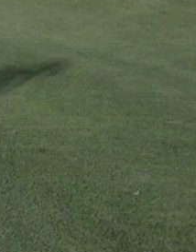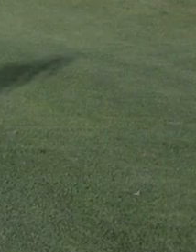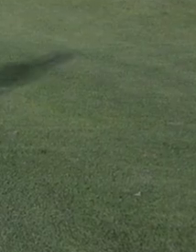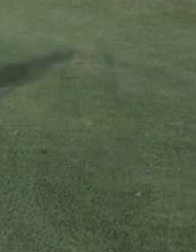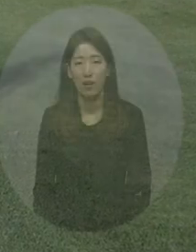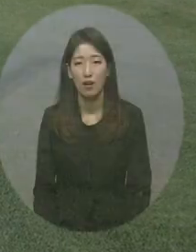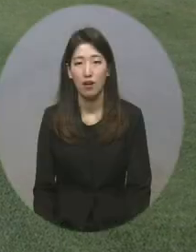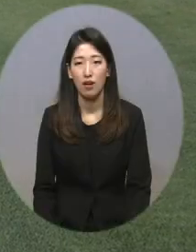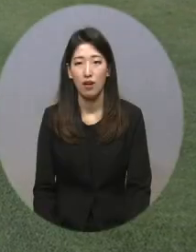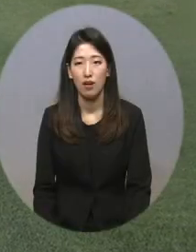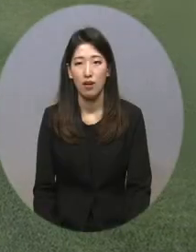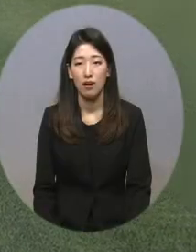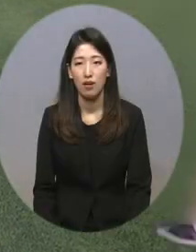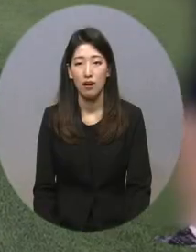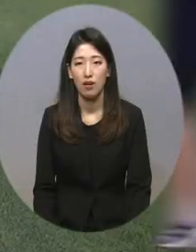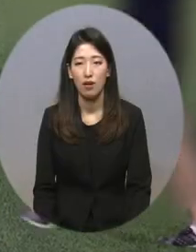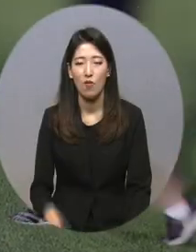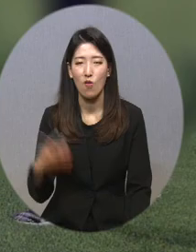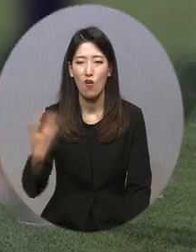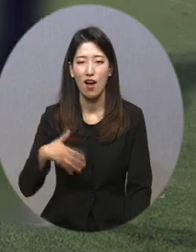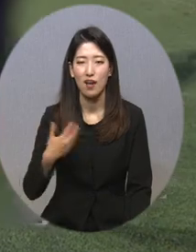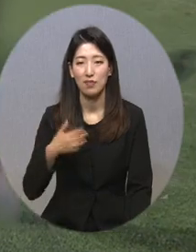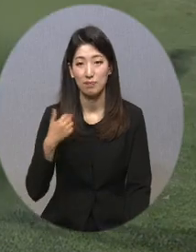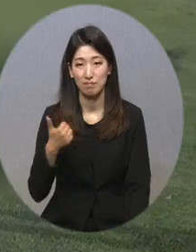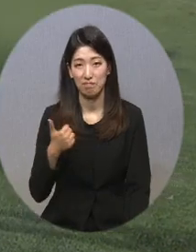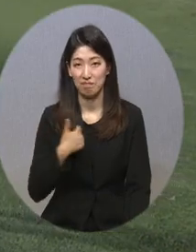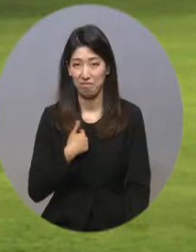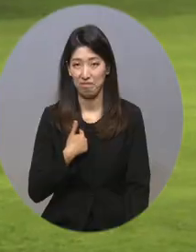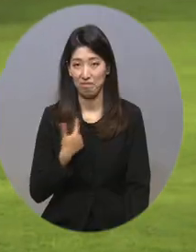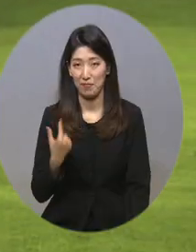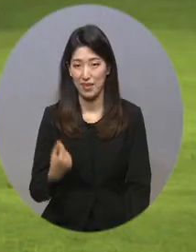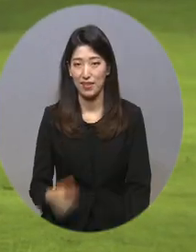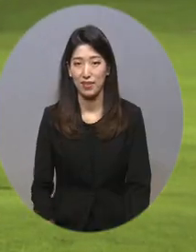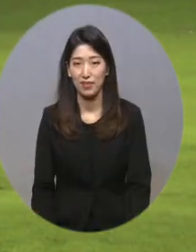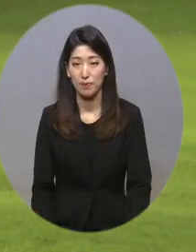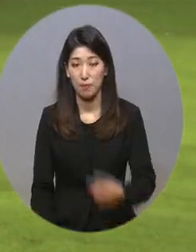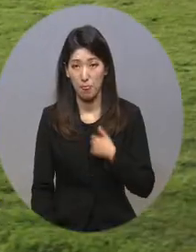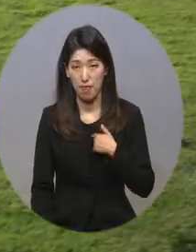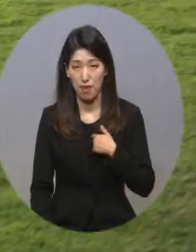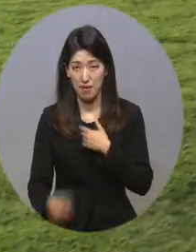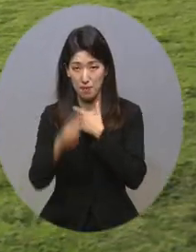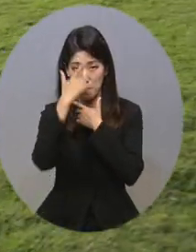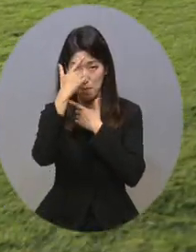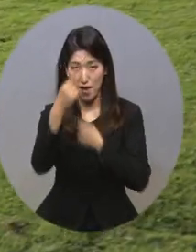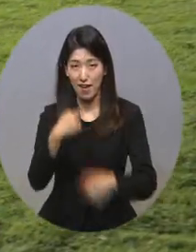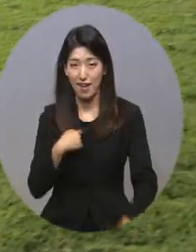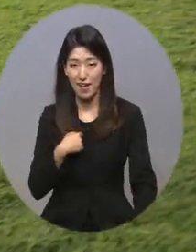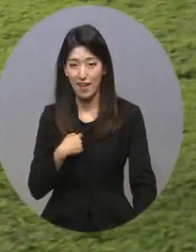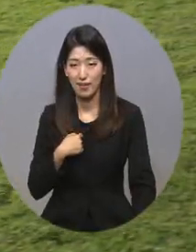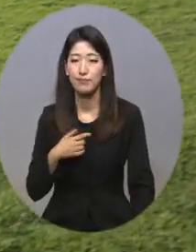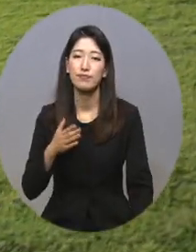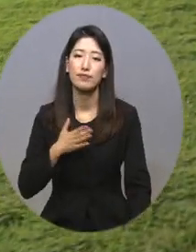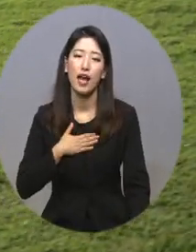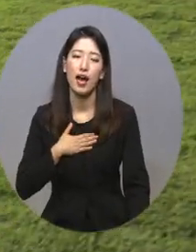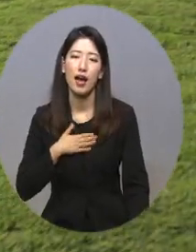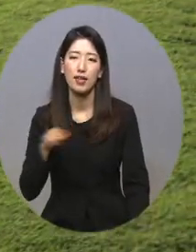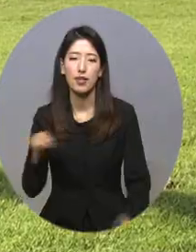빵. 와, 나이스. 오마이 끝. 아, 왼쪽. 뭐야? 하연아. 뭐야 진짜. 난 지금 버디 하러 가는